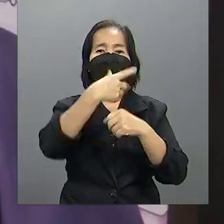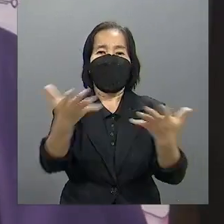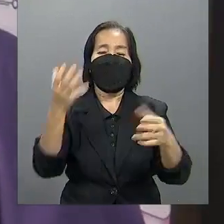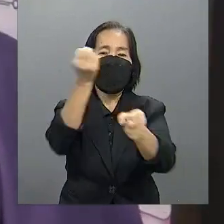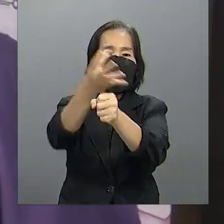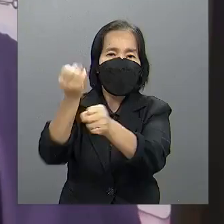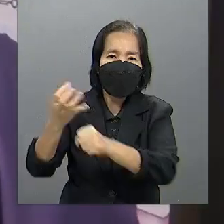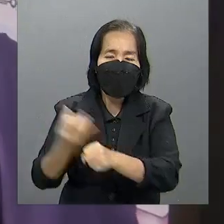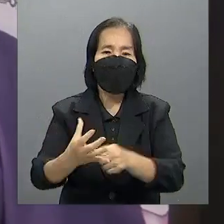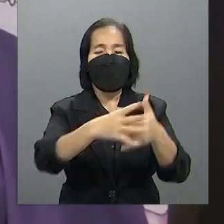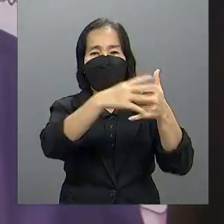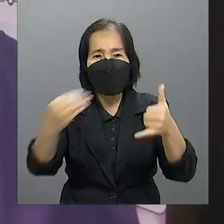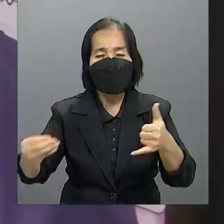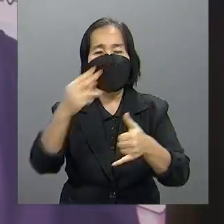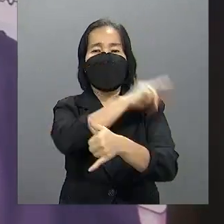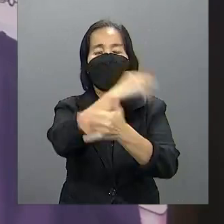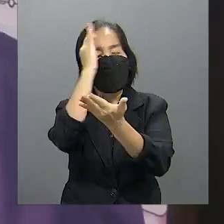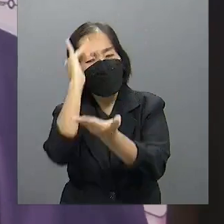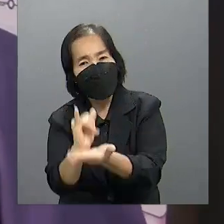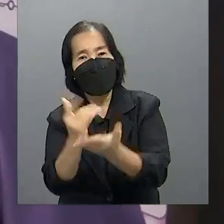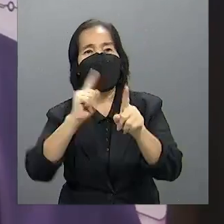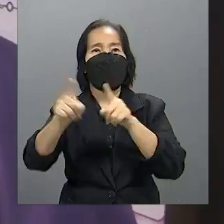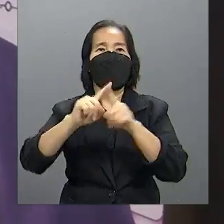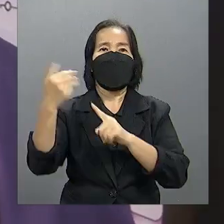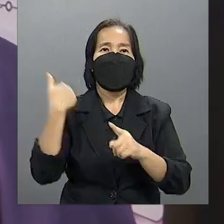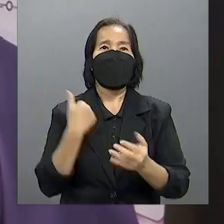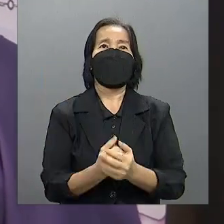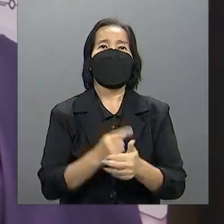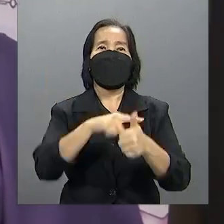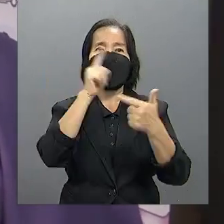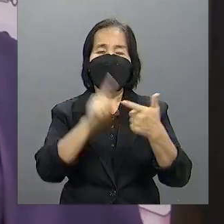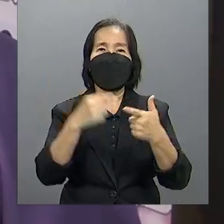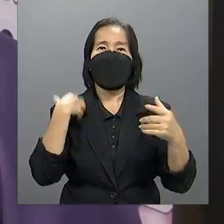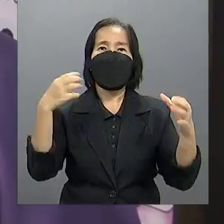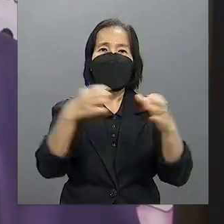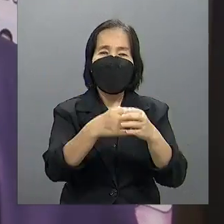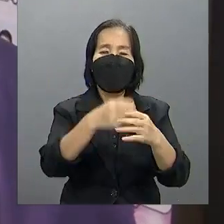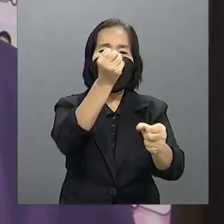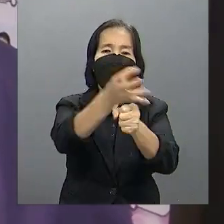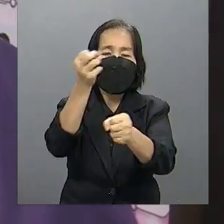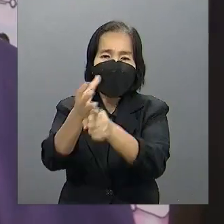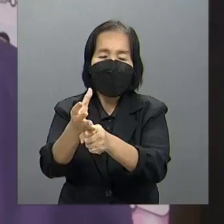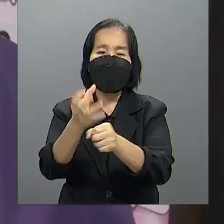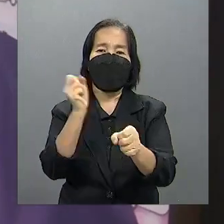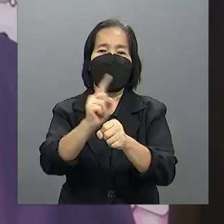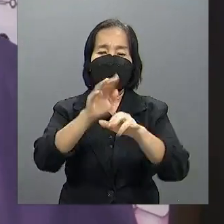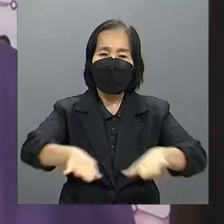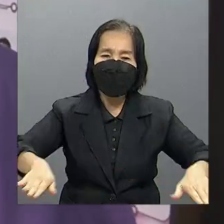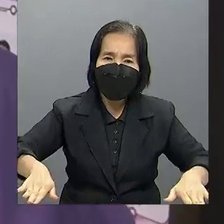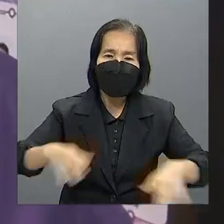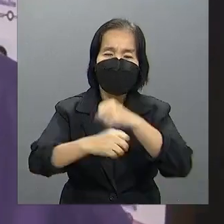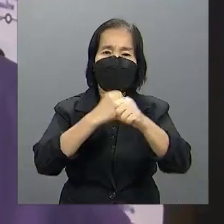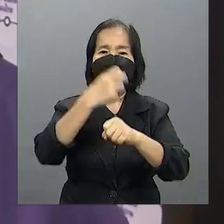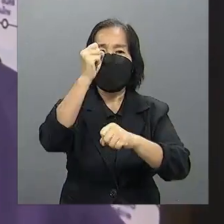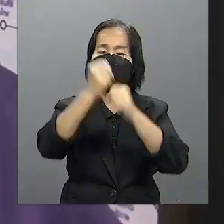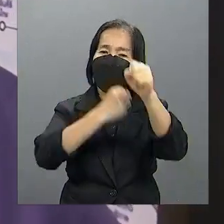ดเตียงมีโรคเรื้อรังหลายอย่างหรือว่ากลุ่มที่เด็กอายุน้อยมากๆเช่นน้อยกว่า2 ปีค่ะการ